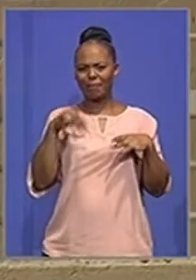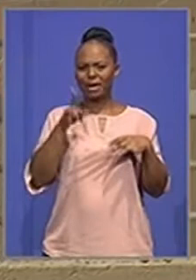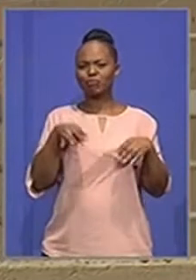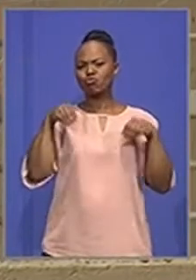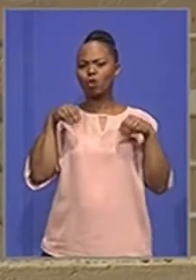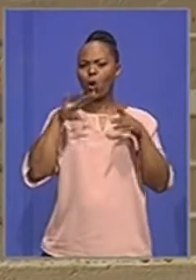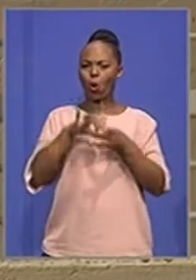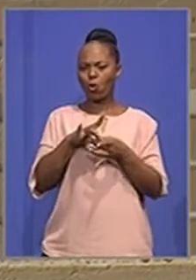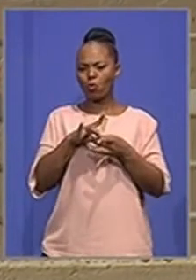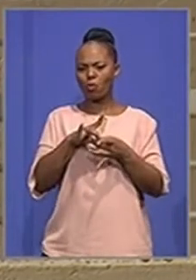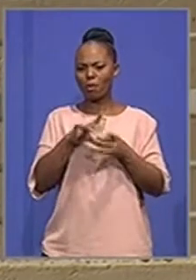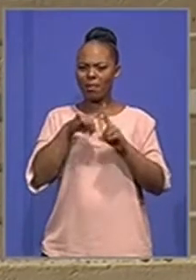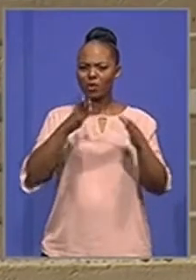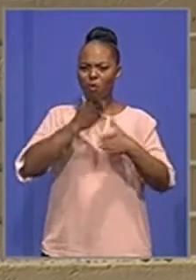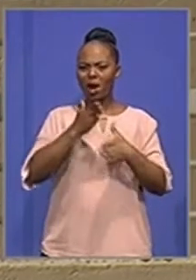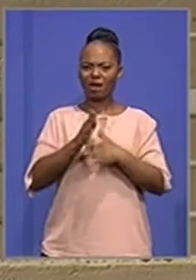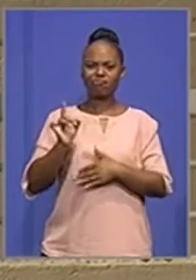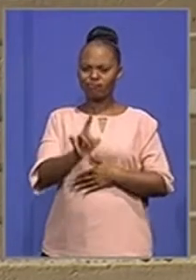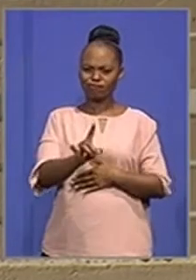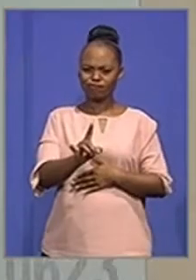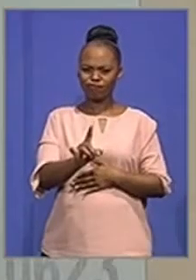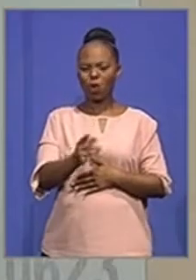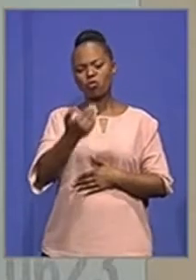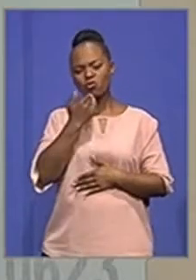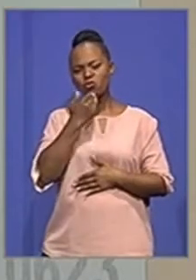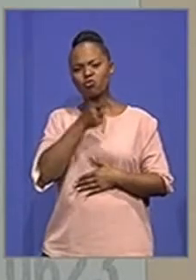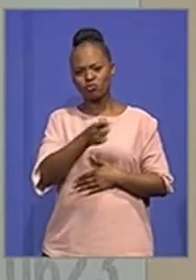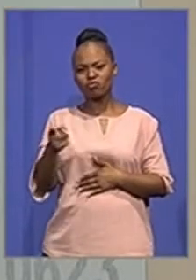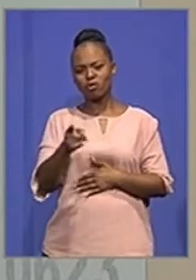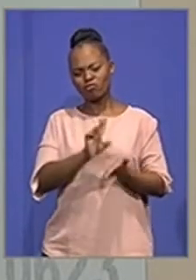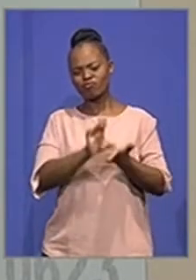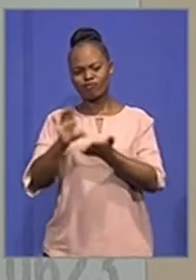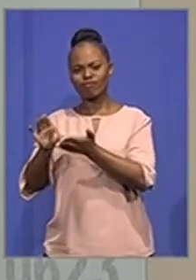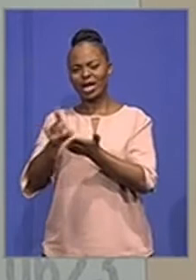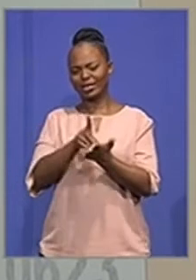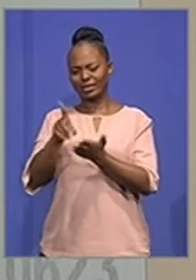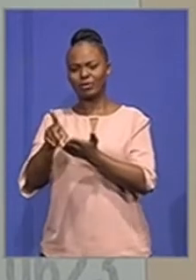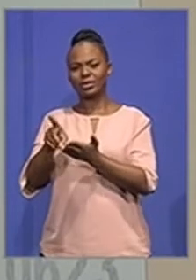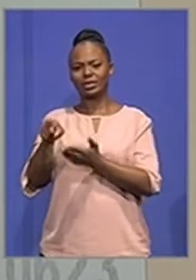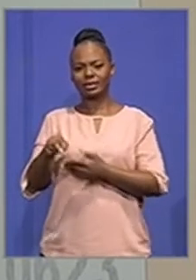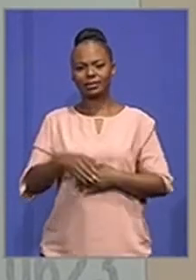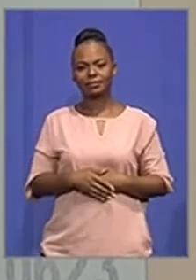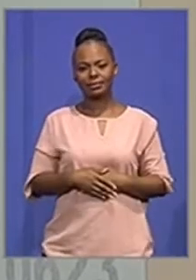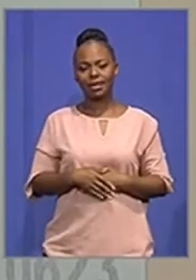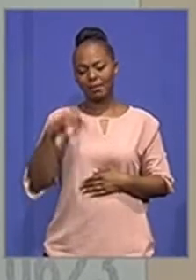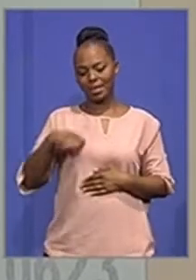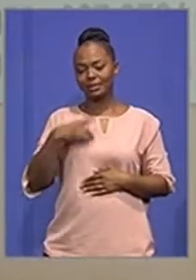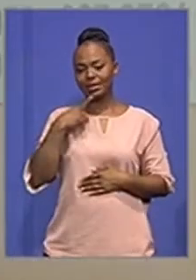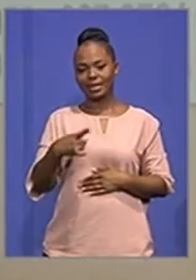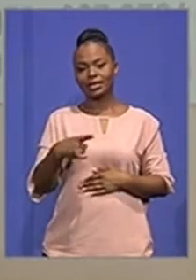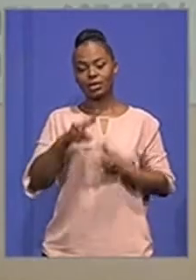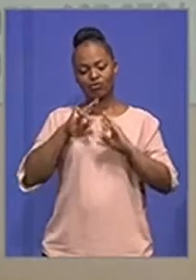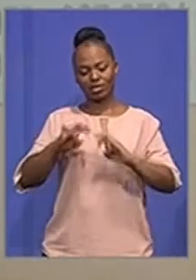Bo tatijwa mase pala bwokaya fa bo santebo bati sisa, sana wFe Tonantwa magarewe,